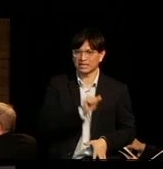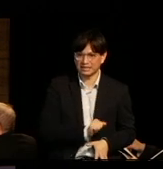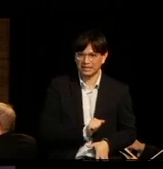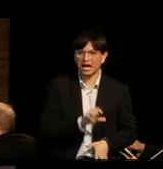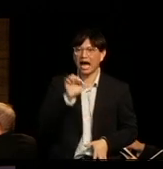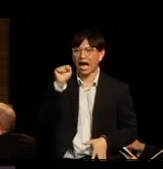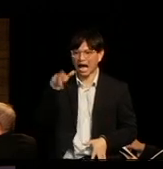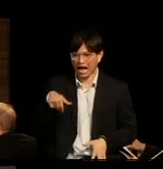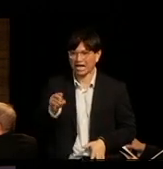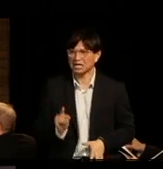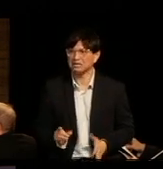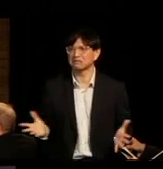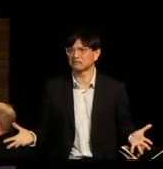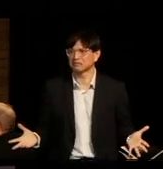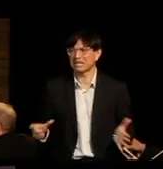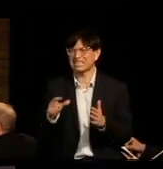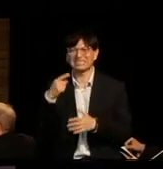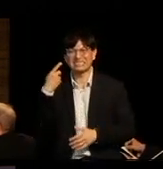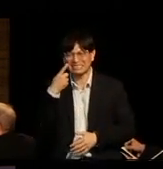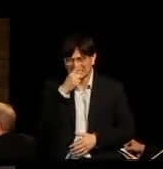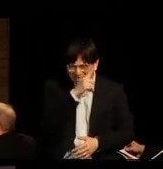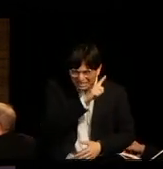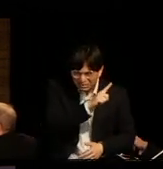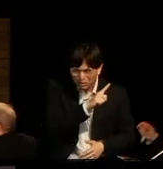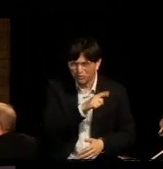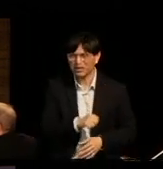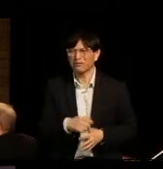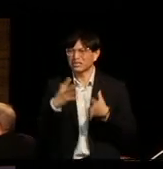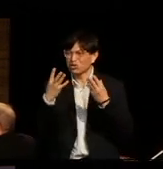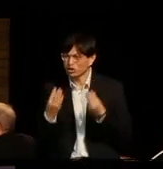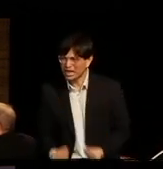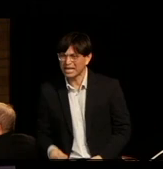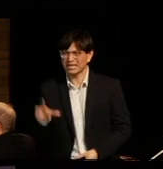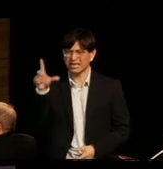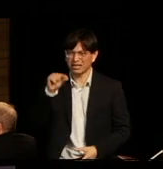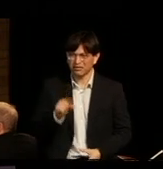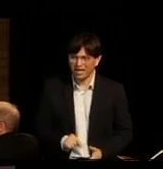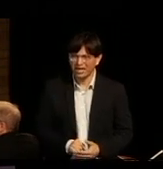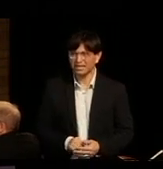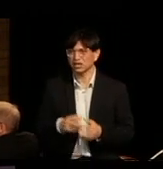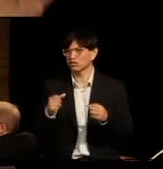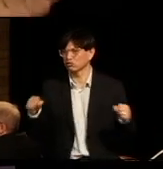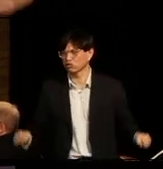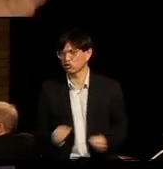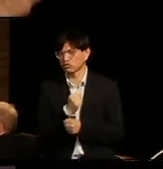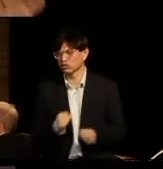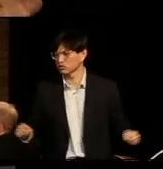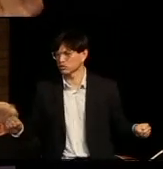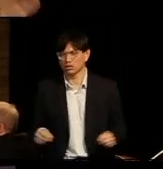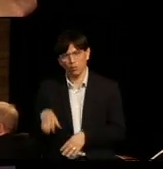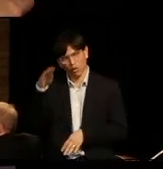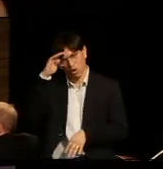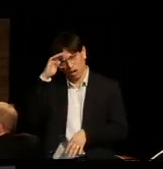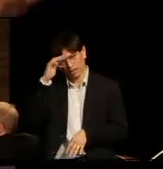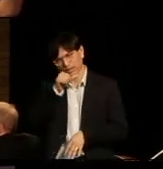adhd no eh Cioè già sono troppi inventi e non non hai la capacità di dare quell'attenzione